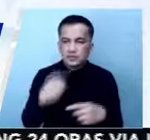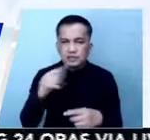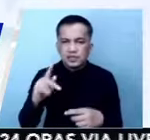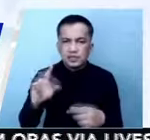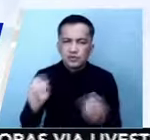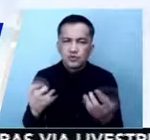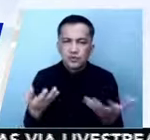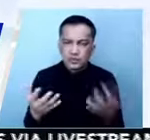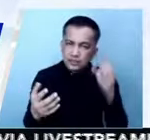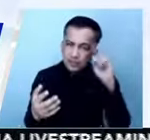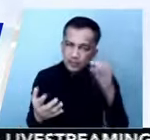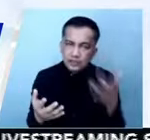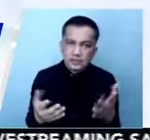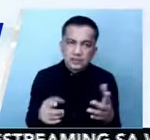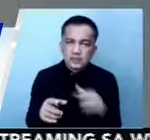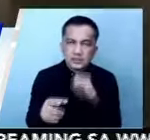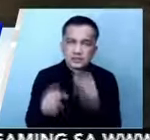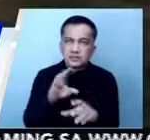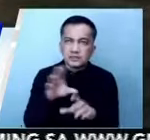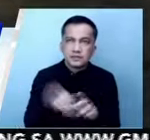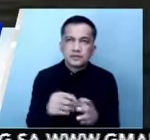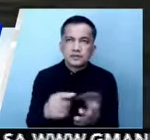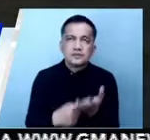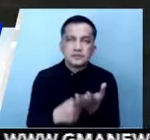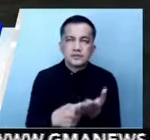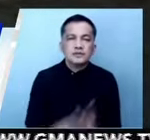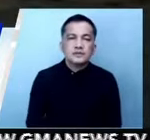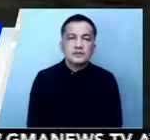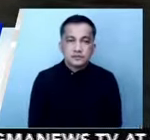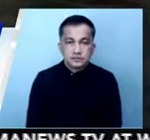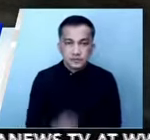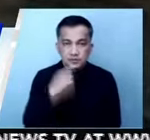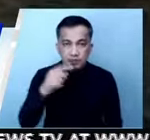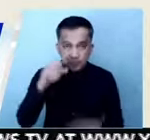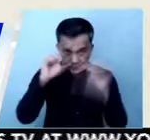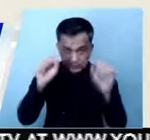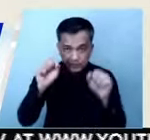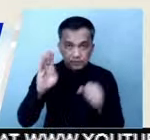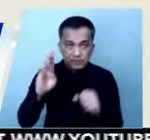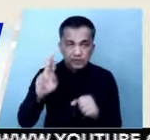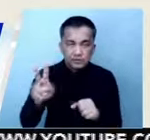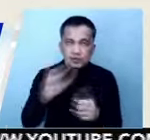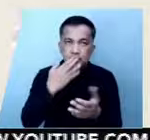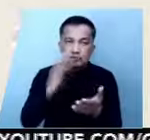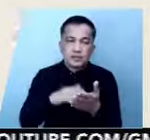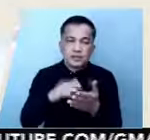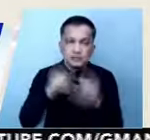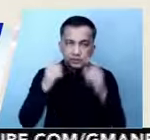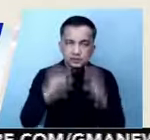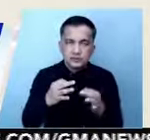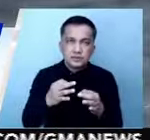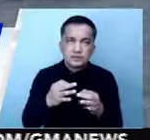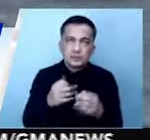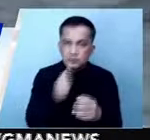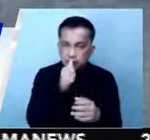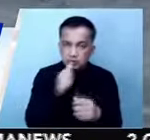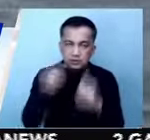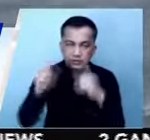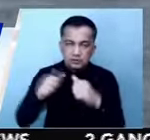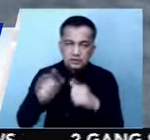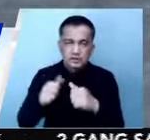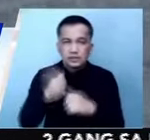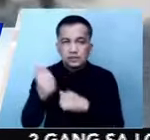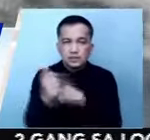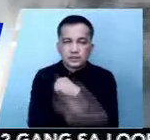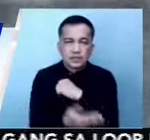alam dahil hindi siya bahagi ng diskusyon. Sabi ni Pangulong Marcos, masamang desisyon daw na isekreto ang anumang kasunduan sa ibang bansa